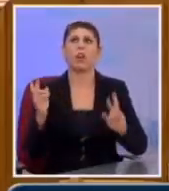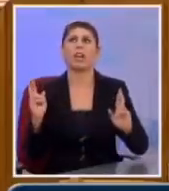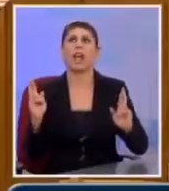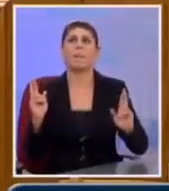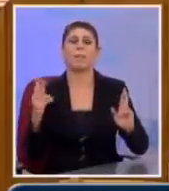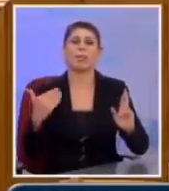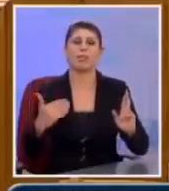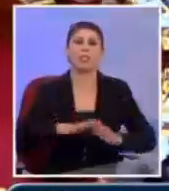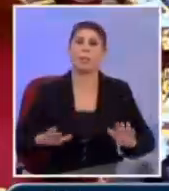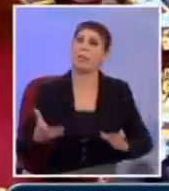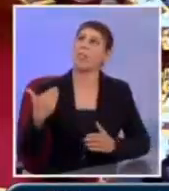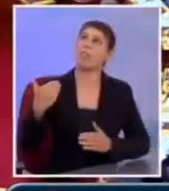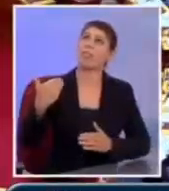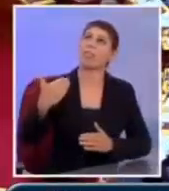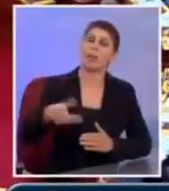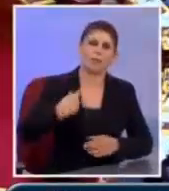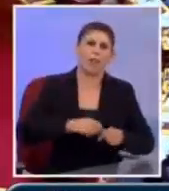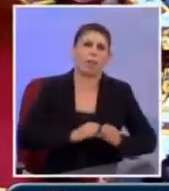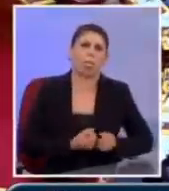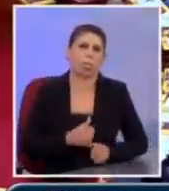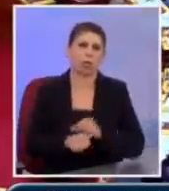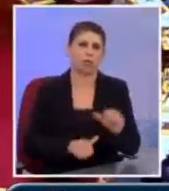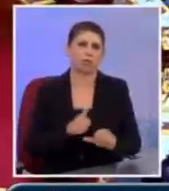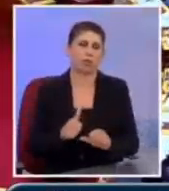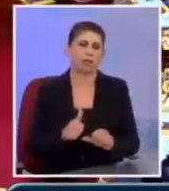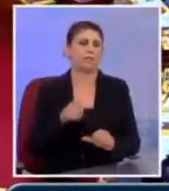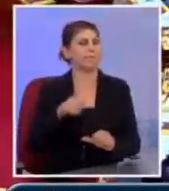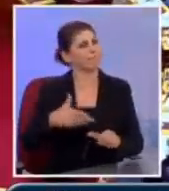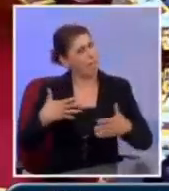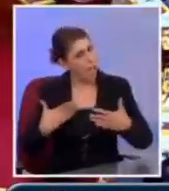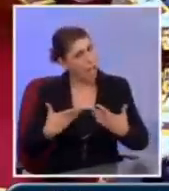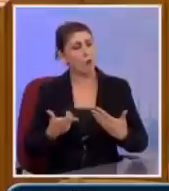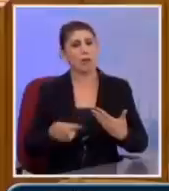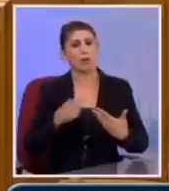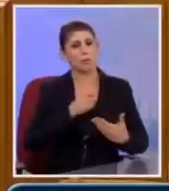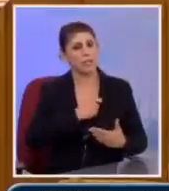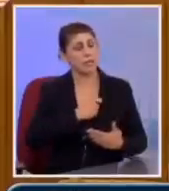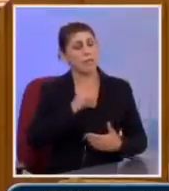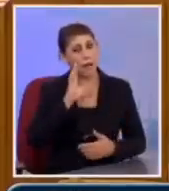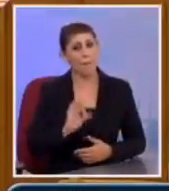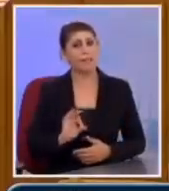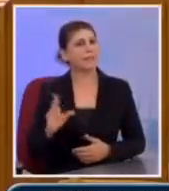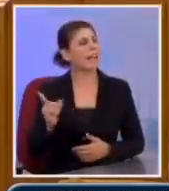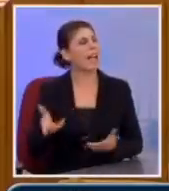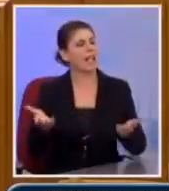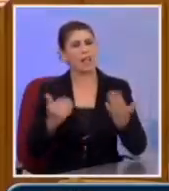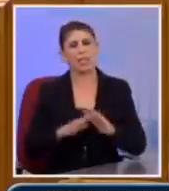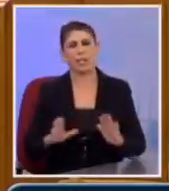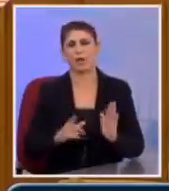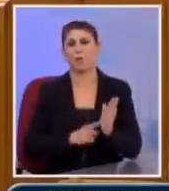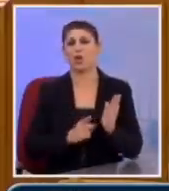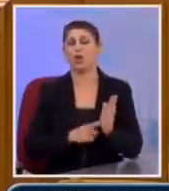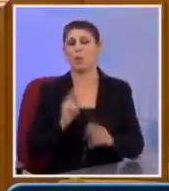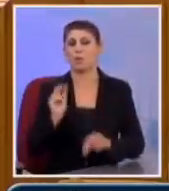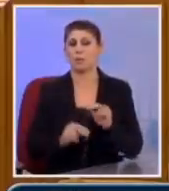προσδοκίες. Και αυτό μας χαροποιεί, αν και θεωρούμε πράγματι ότι δεν έχουμε